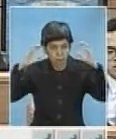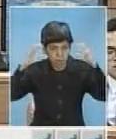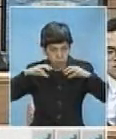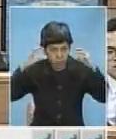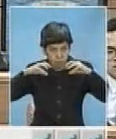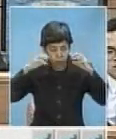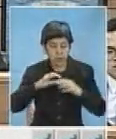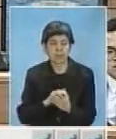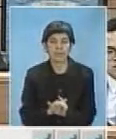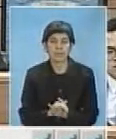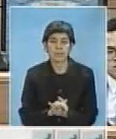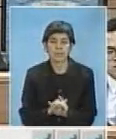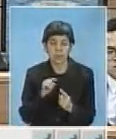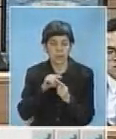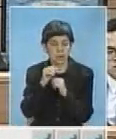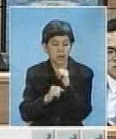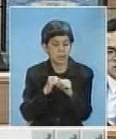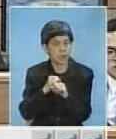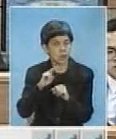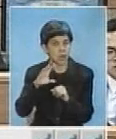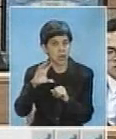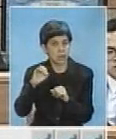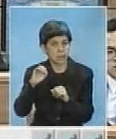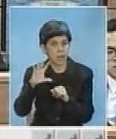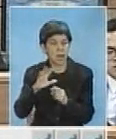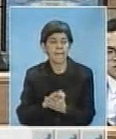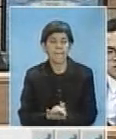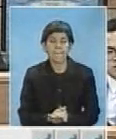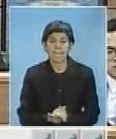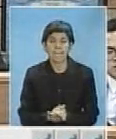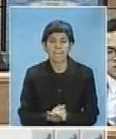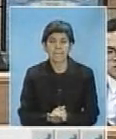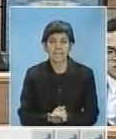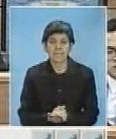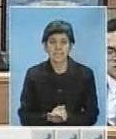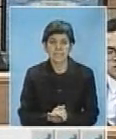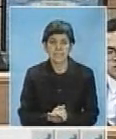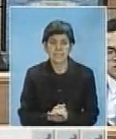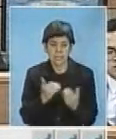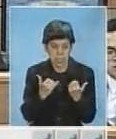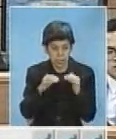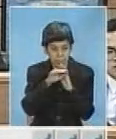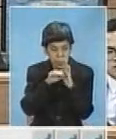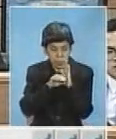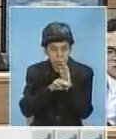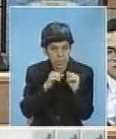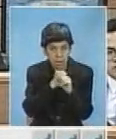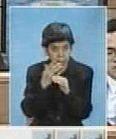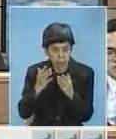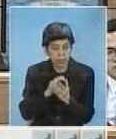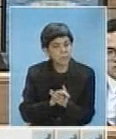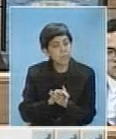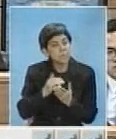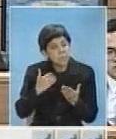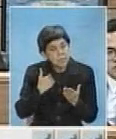ในปี2555ประเด็นนี้นอกจากไม่เป็นจริงแล้วยังสะ